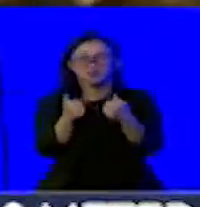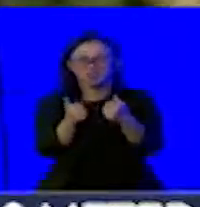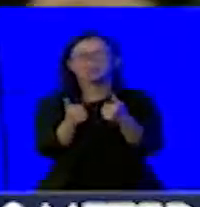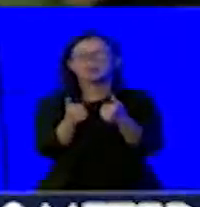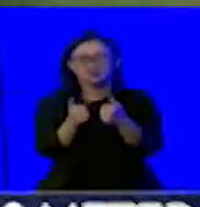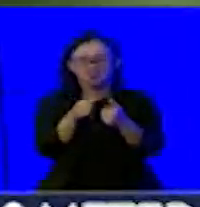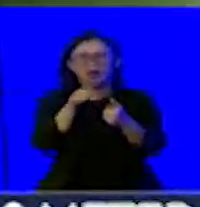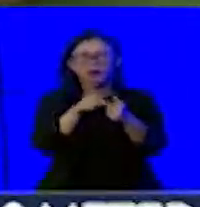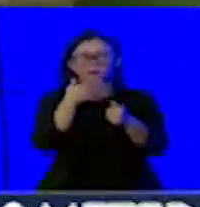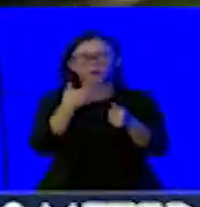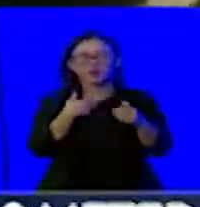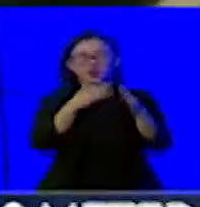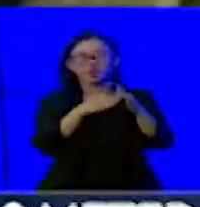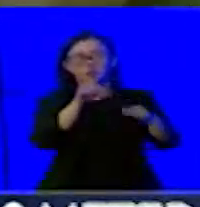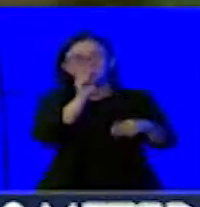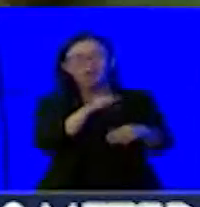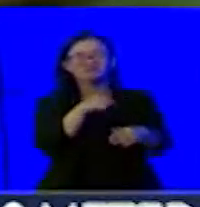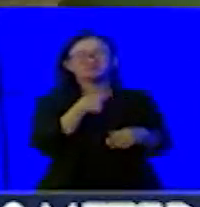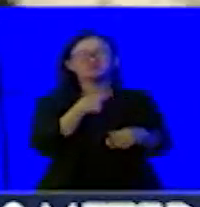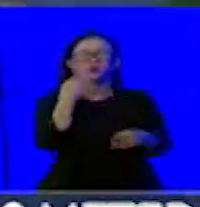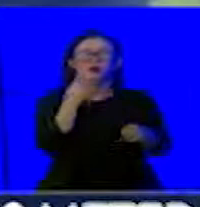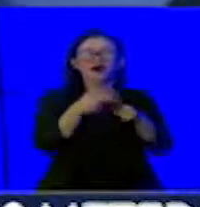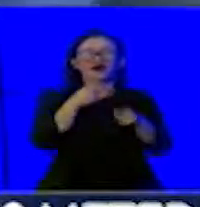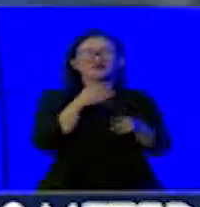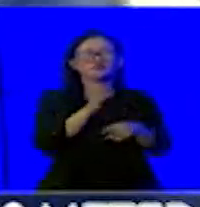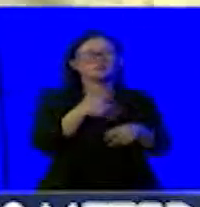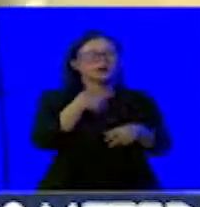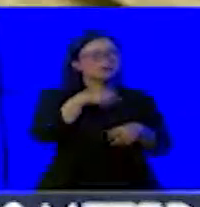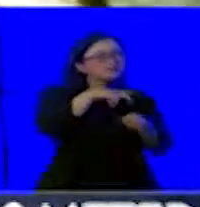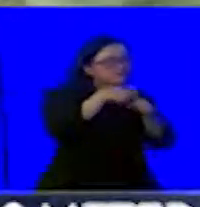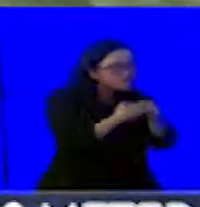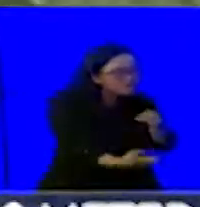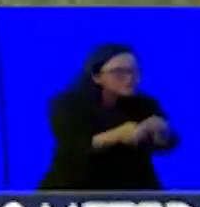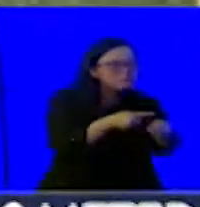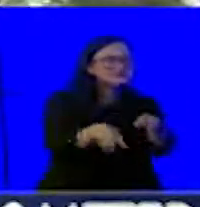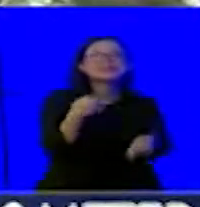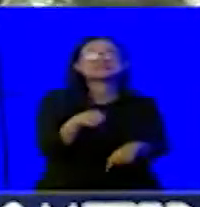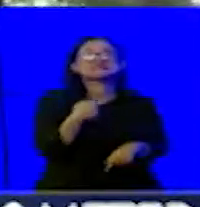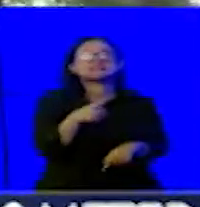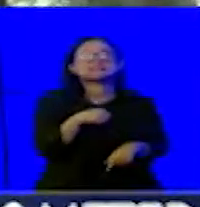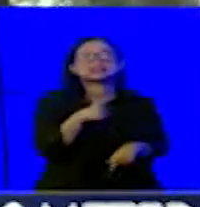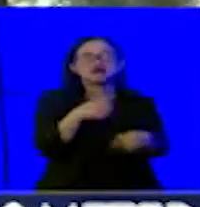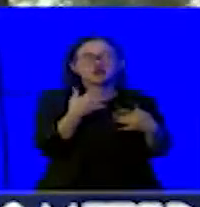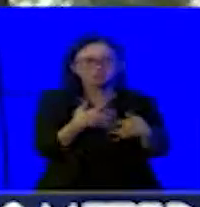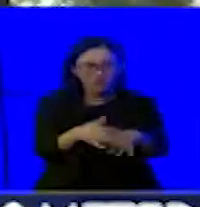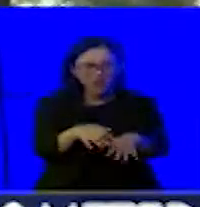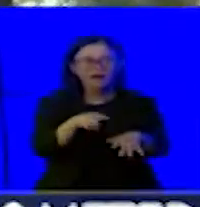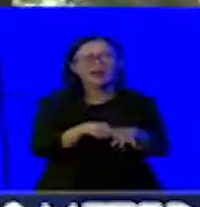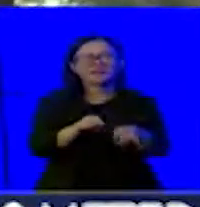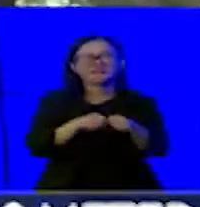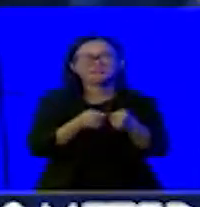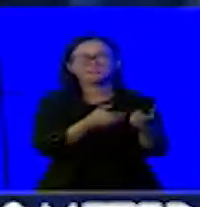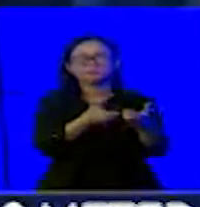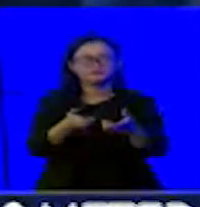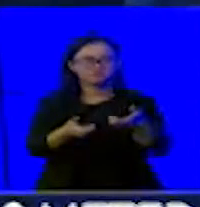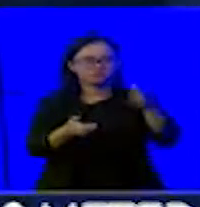Menurut penjaga rumah, dirinya sudah mencoba 2 kali masuk ke dalam sumur namun tidak berhasil menyelamatkan kucing. Petugas pemadam kebakaran langsung menutup sumur